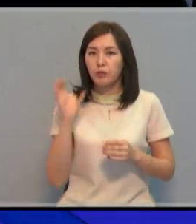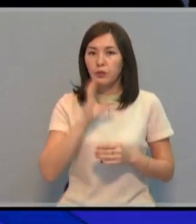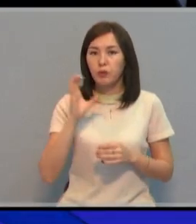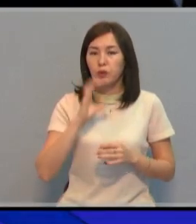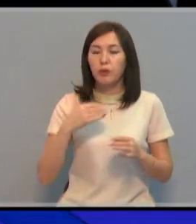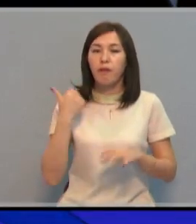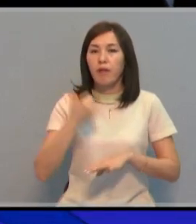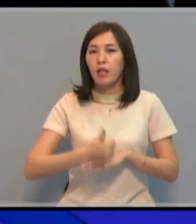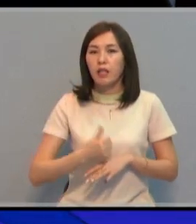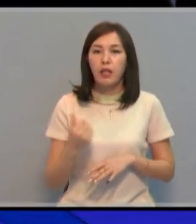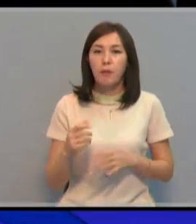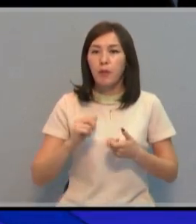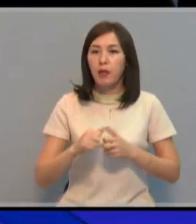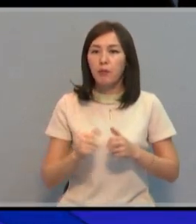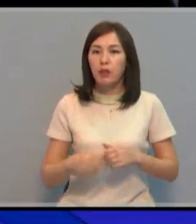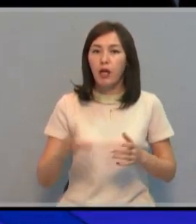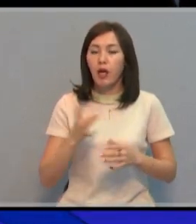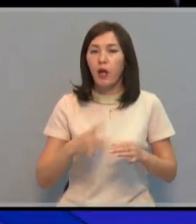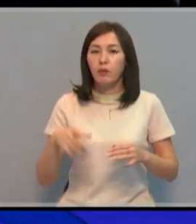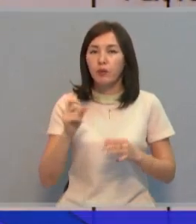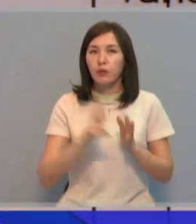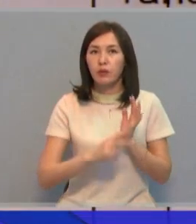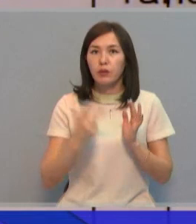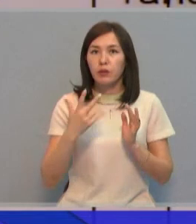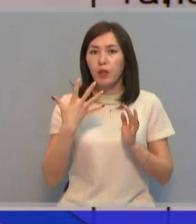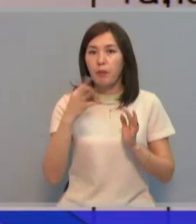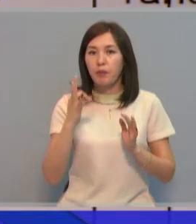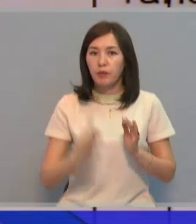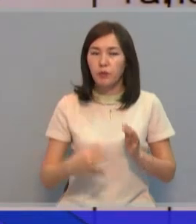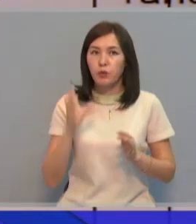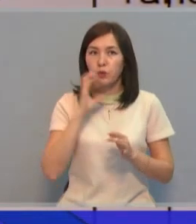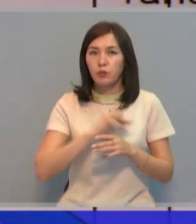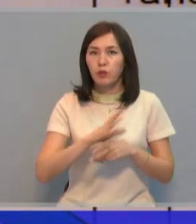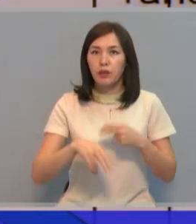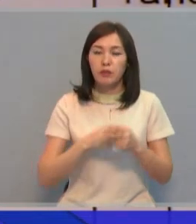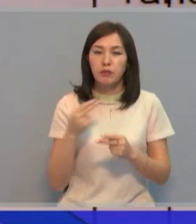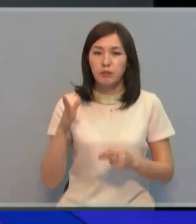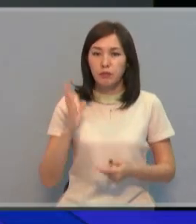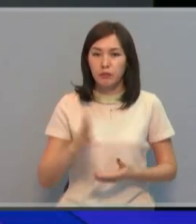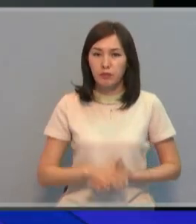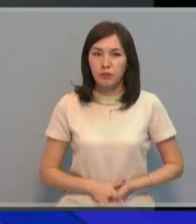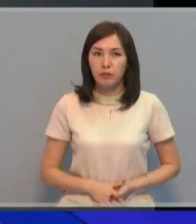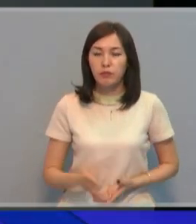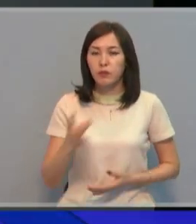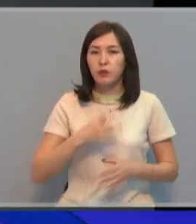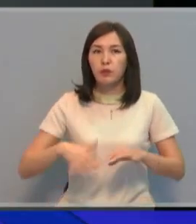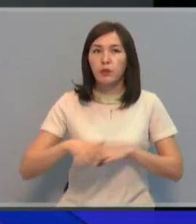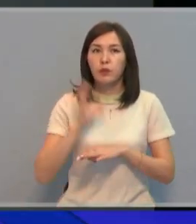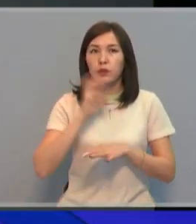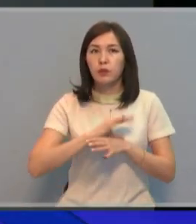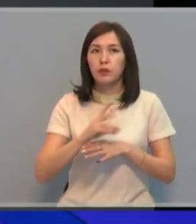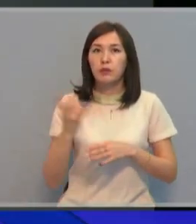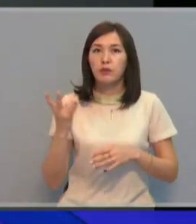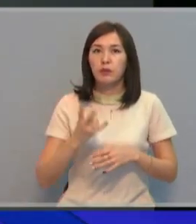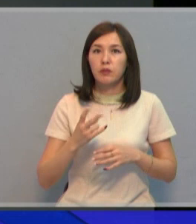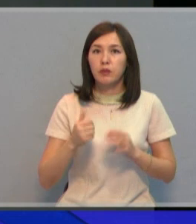ауданда ең өзектілердің бірі. Биыл аудан жұрттың 83,5% ауыз сумен қамтылады. Аудан аумағында ауыз сумен қамтылуды